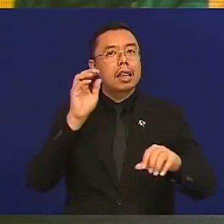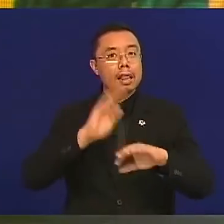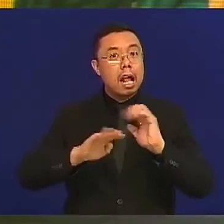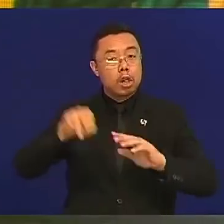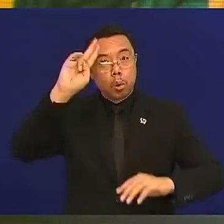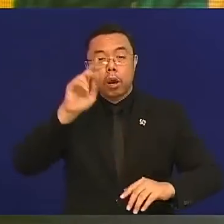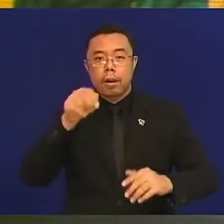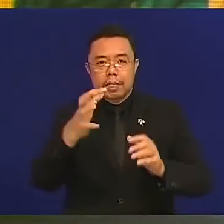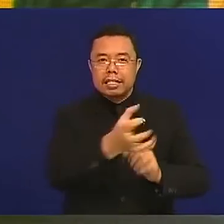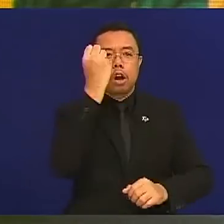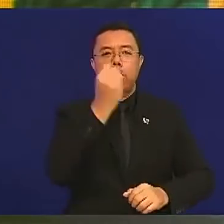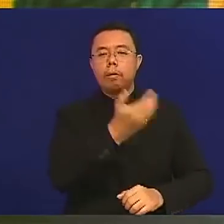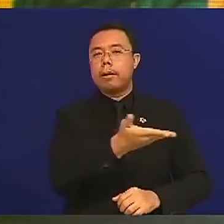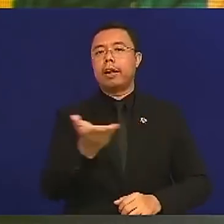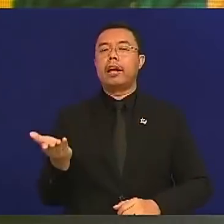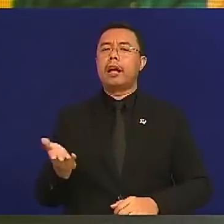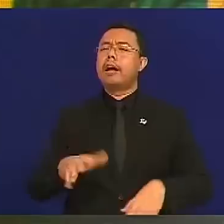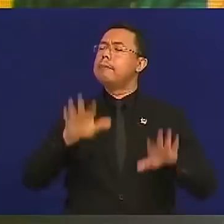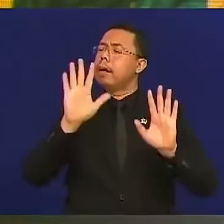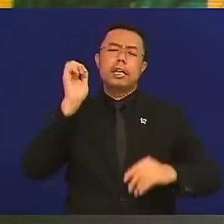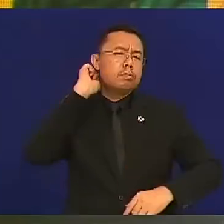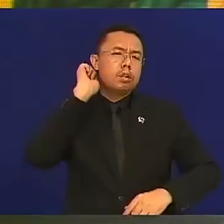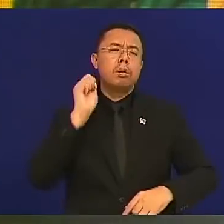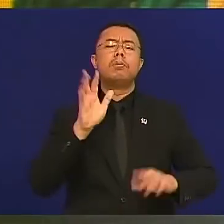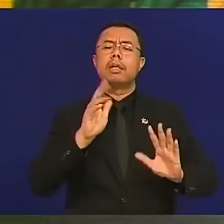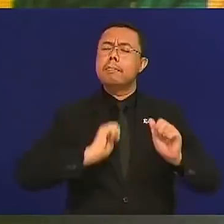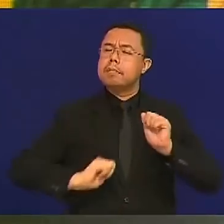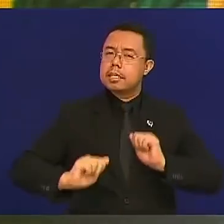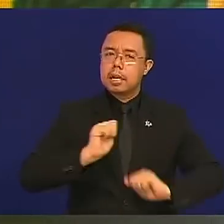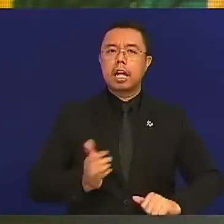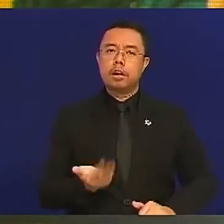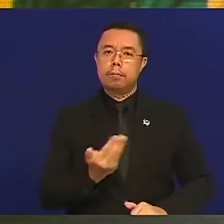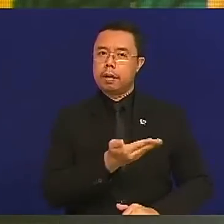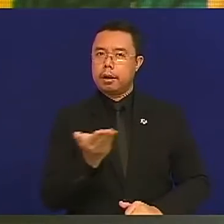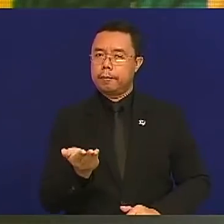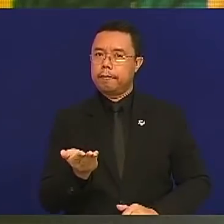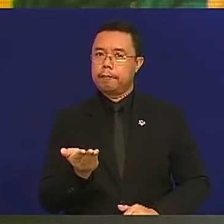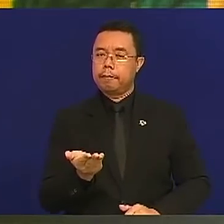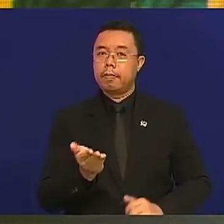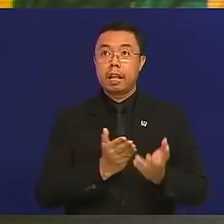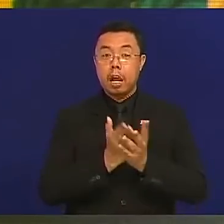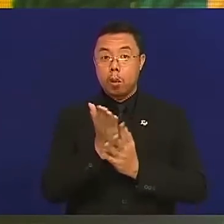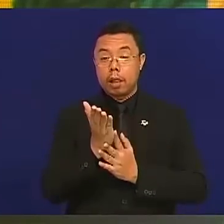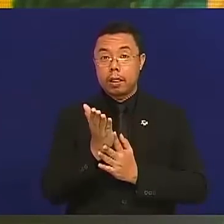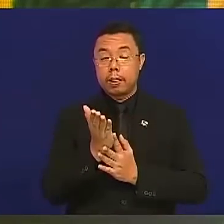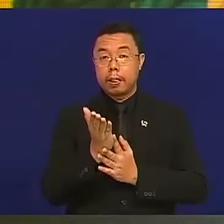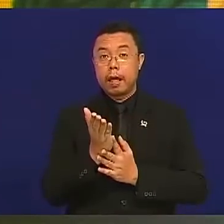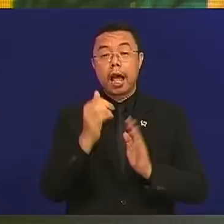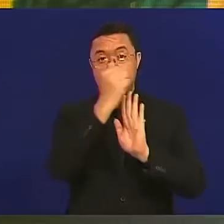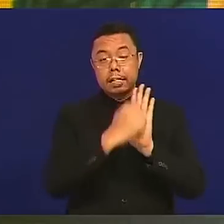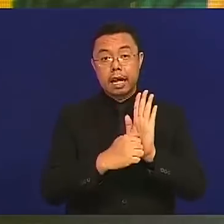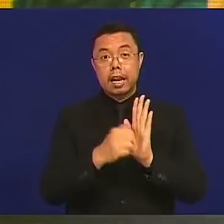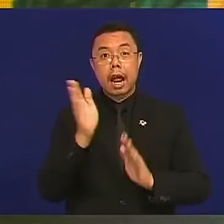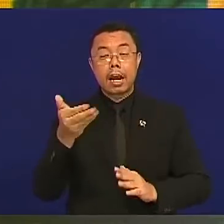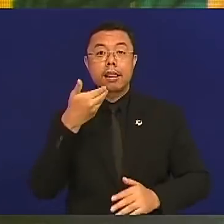Tuhan menjangkau mereka. Banyak ibu-ibu yang menderita, saudaraku. Melalui acara